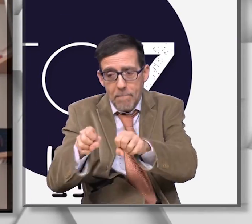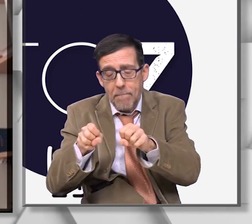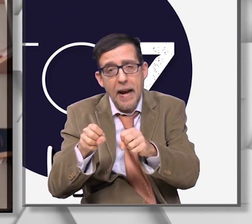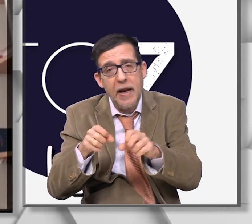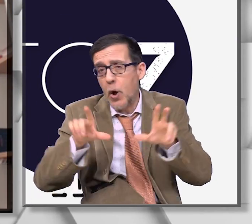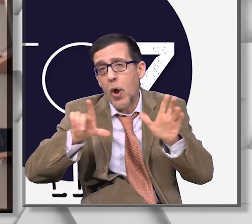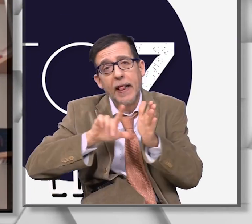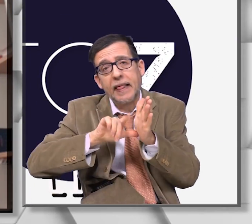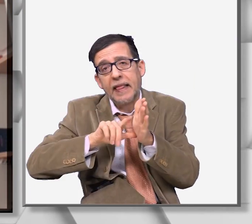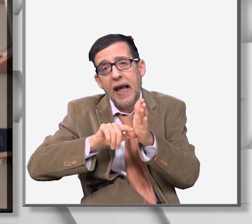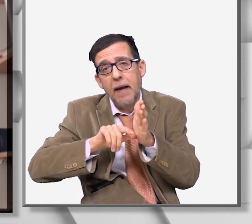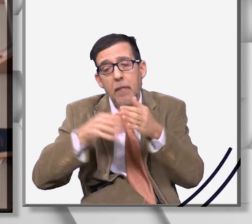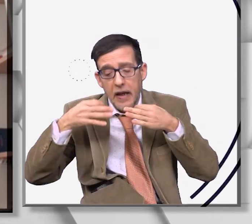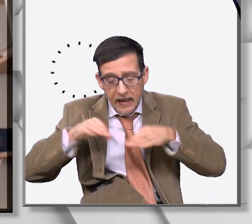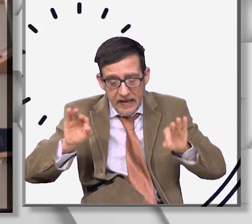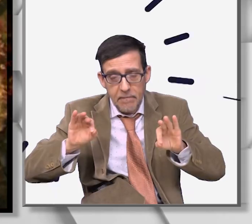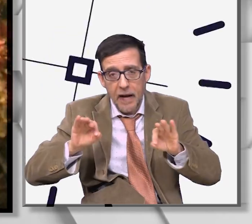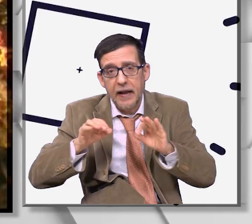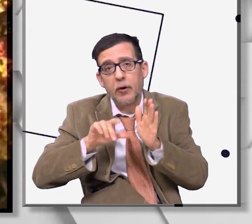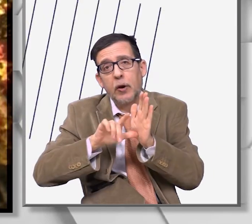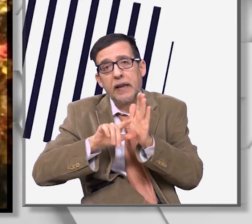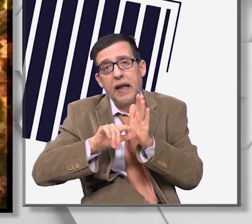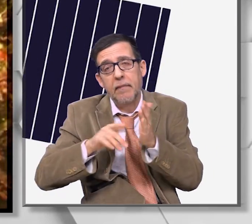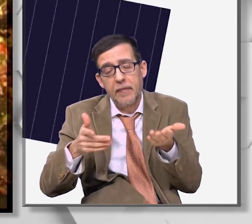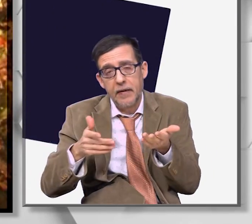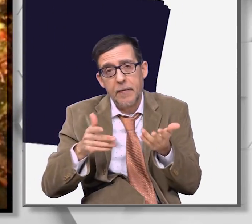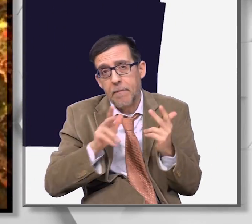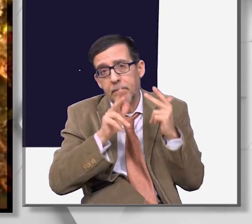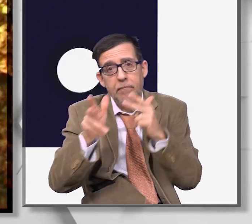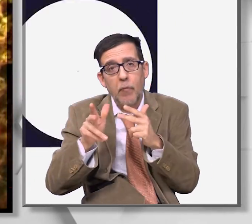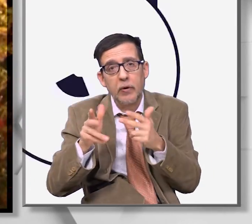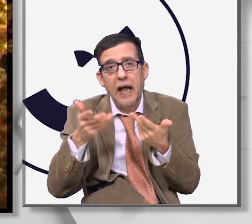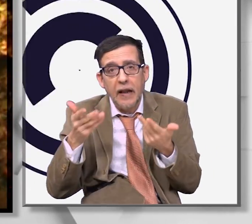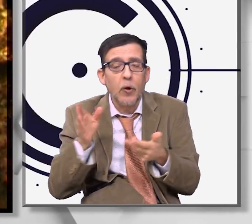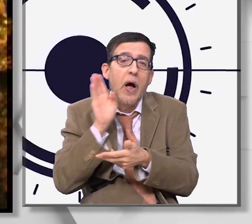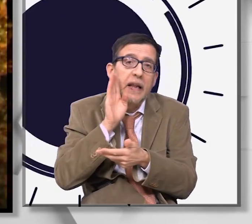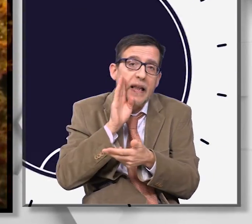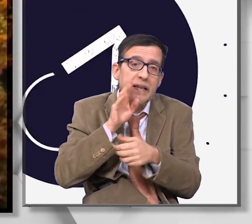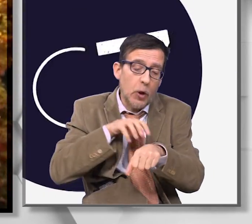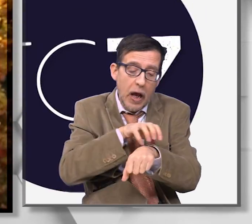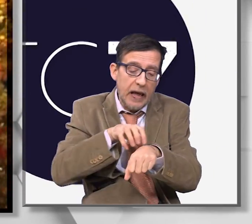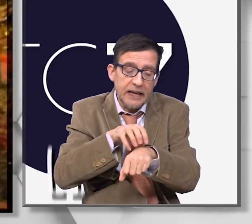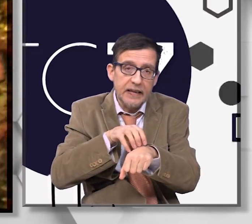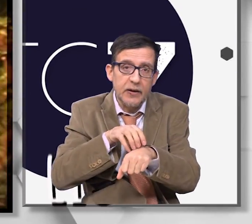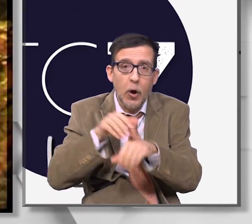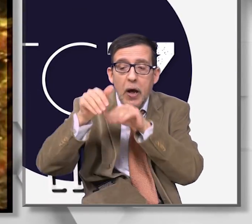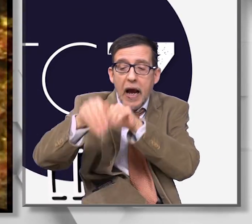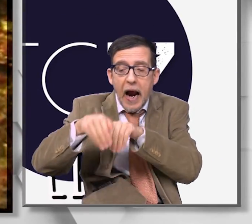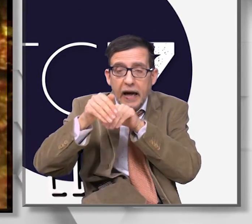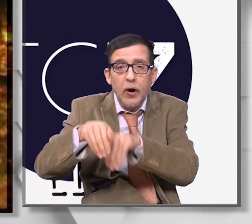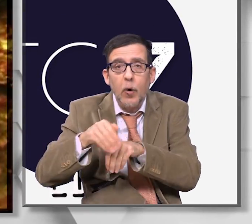tempestività e rispetto dei termini portando inoltre all'attenzione dell'assessore all'agricoltura anche la